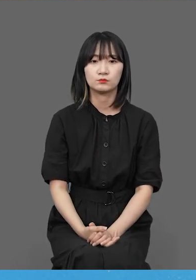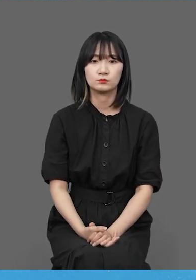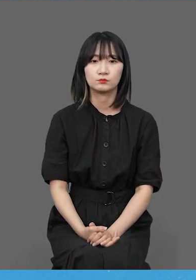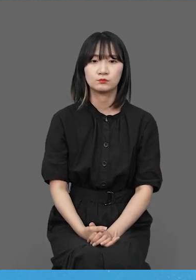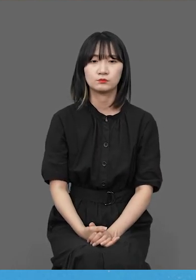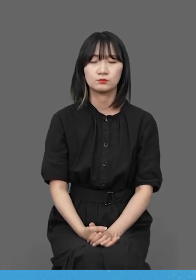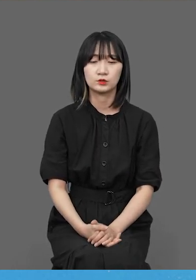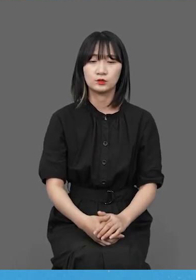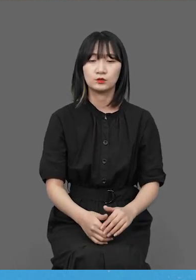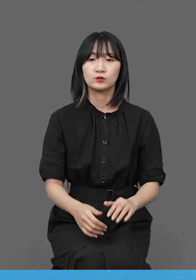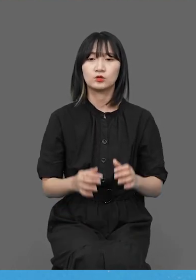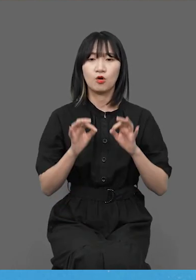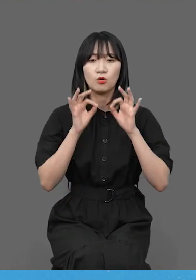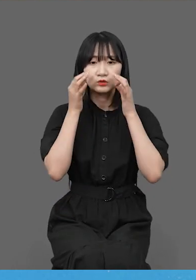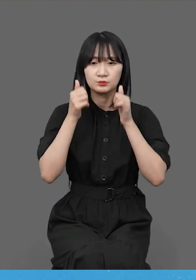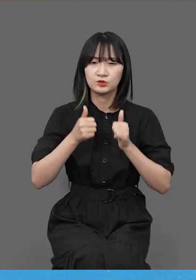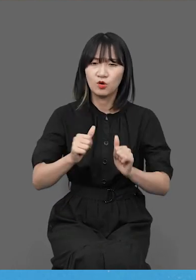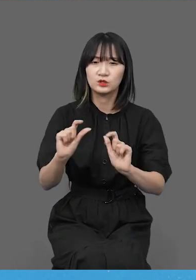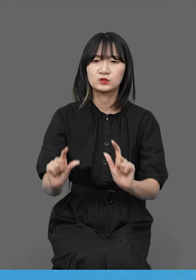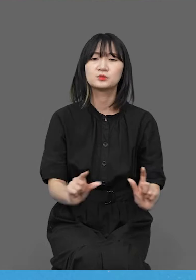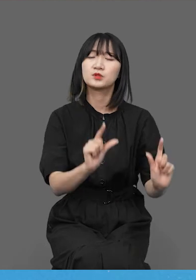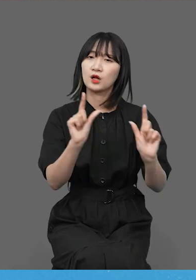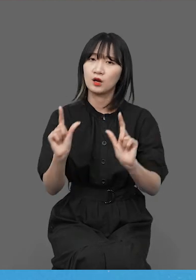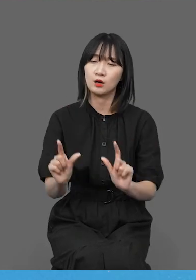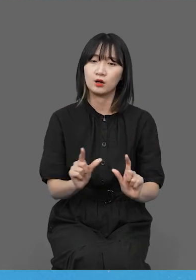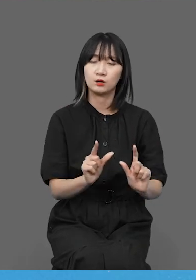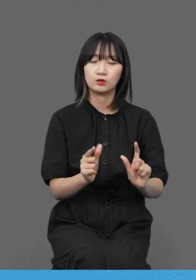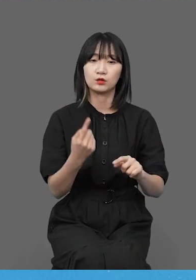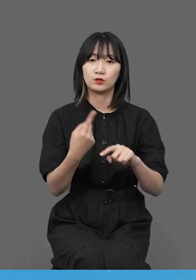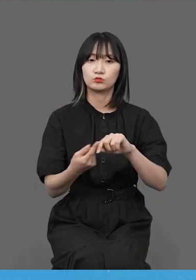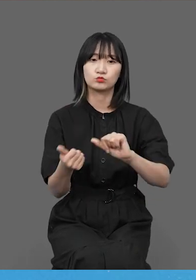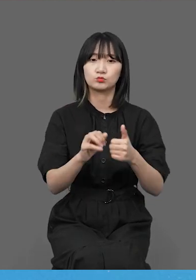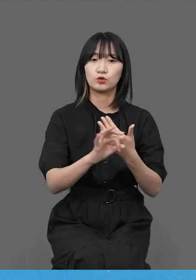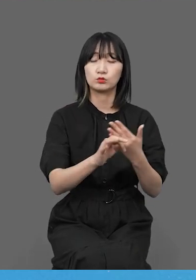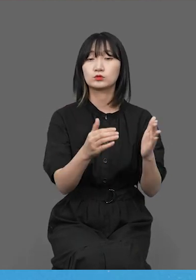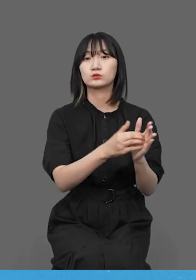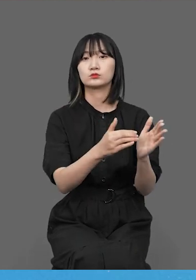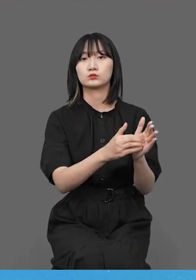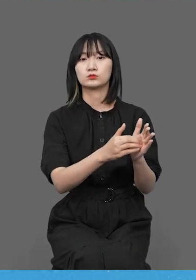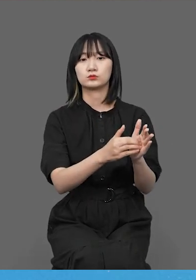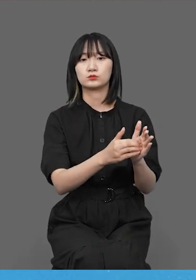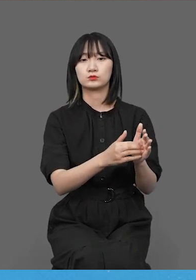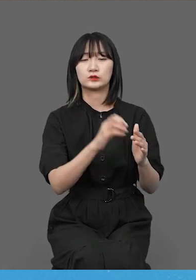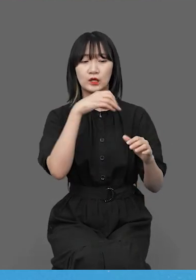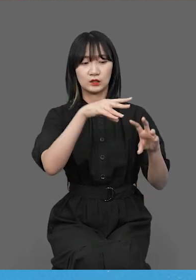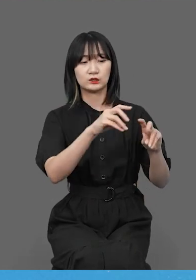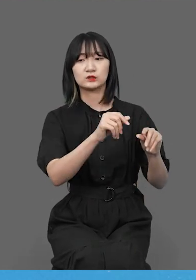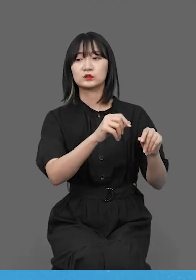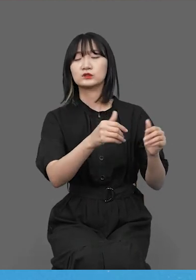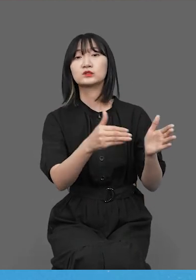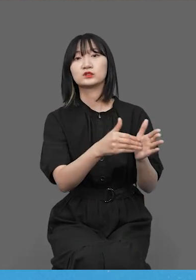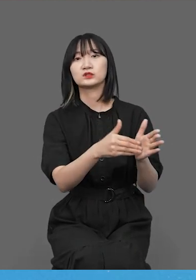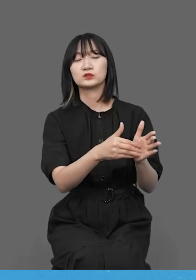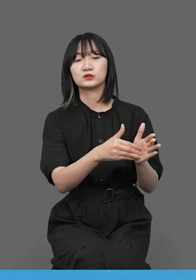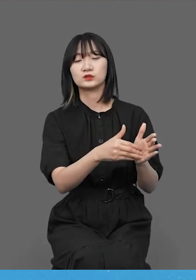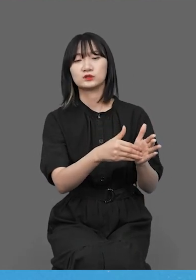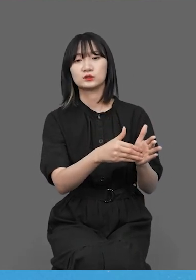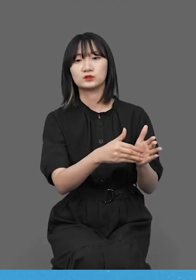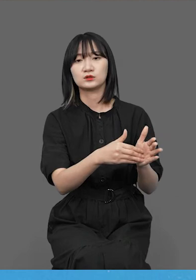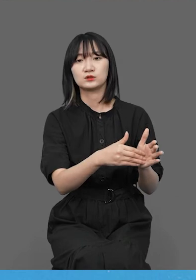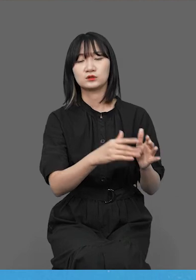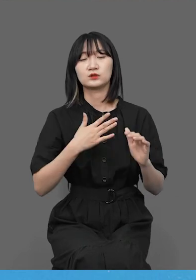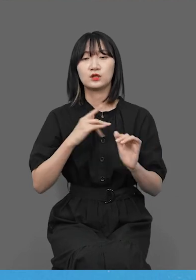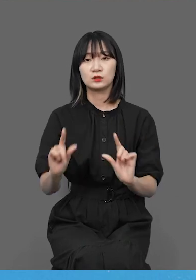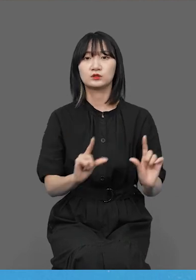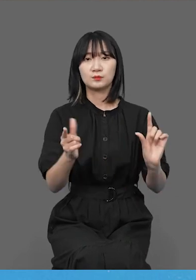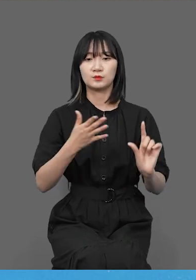태어나서 열심히 살다가 죽음으로 끝나는 삶이라면 우리는 죽으면 끝입니다. 그냥 한 줌 흙이고요. 그러니까 내